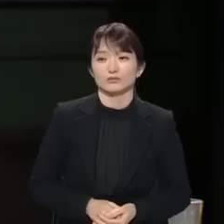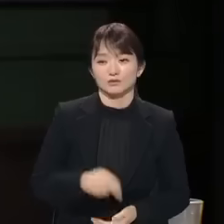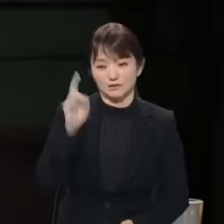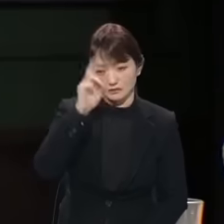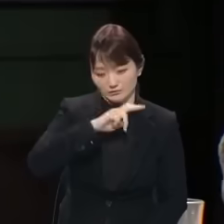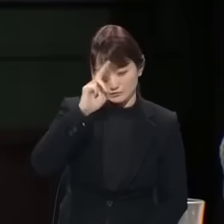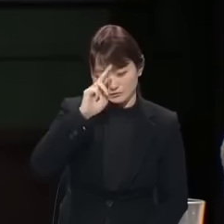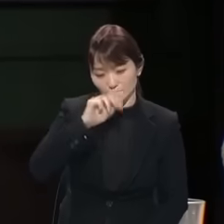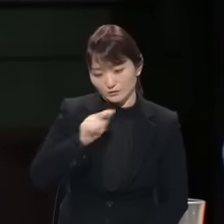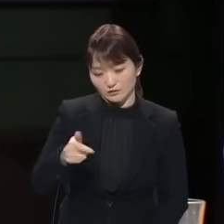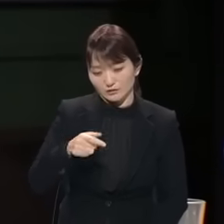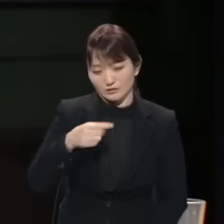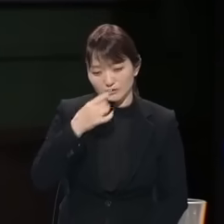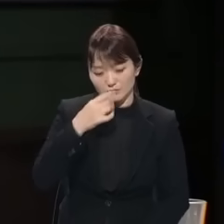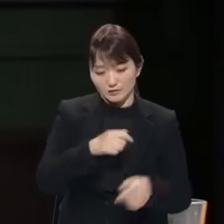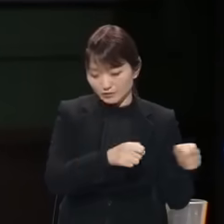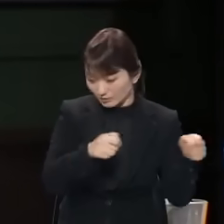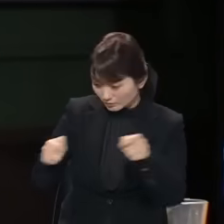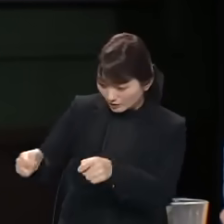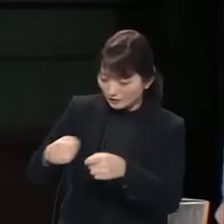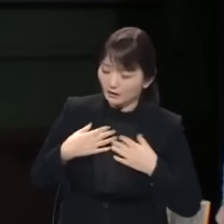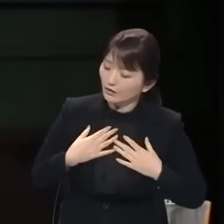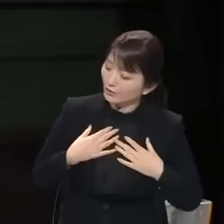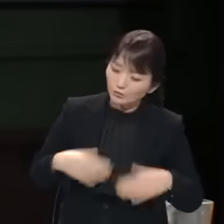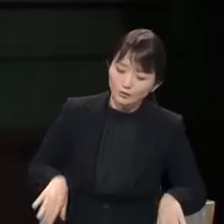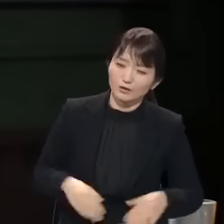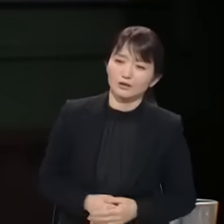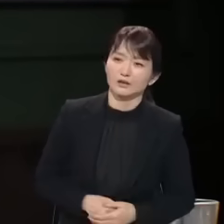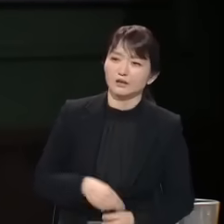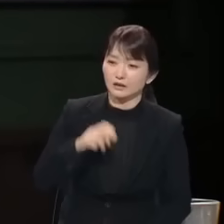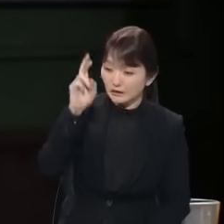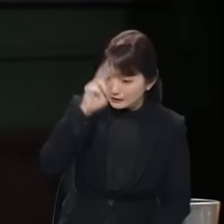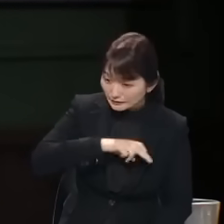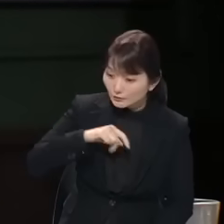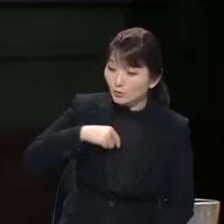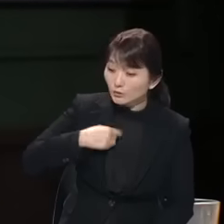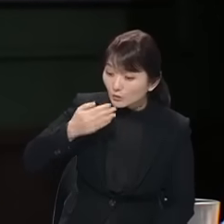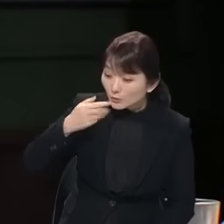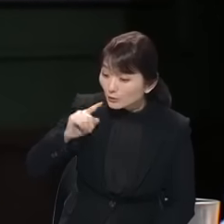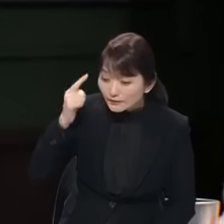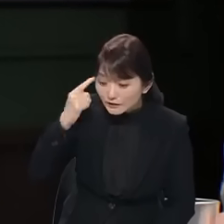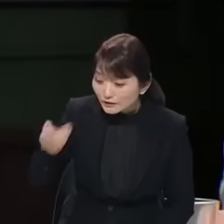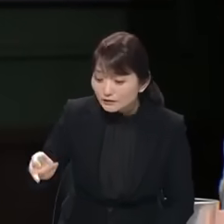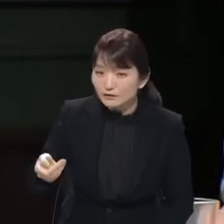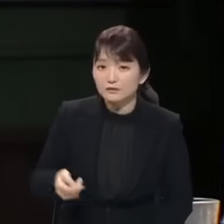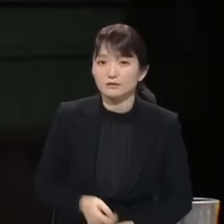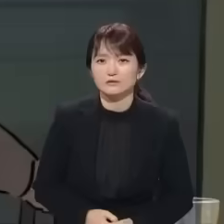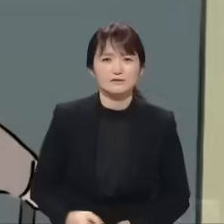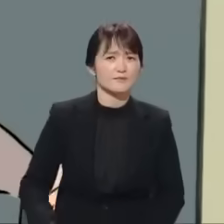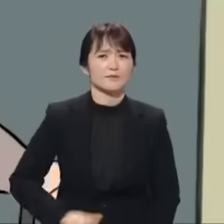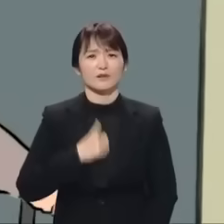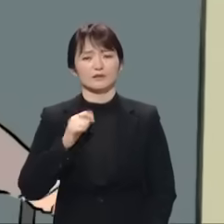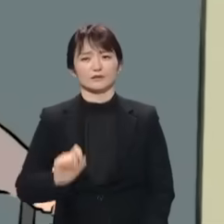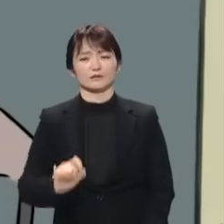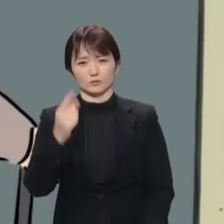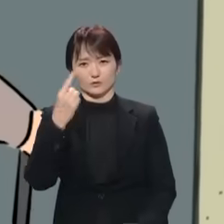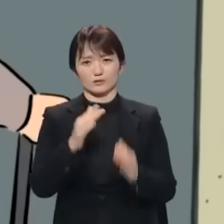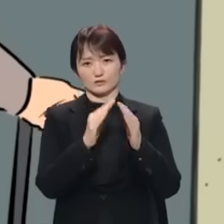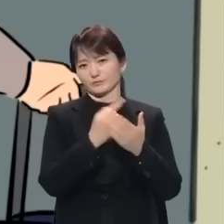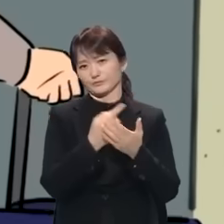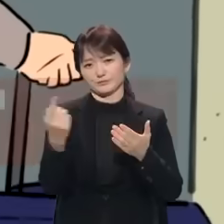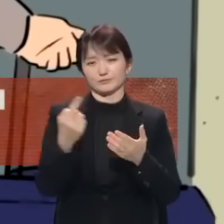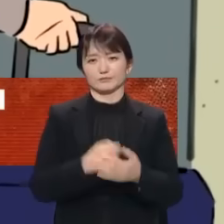밥 차리는 것에이 아내가 지쳐서 이제 아침 정도는 좀 혼자 챙겨 먹으면 어떻겠냐라는 말이 화근이 됐던 겁니다